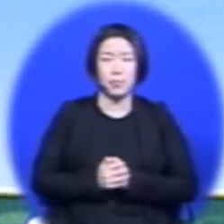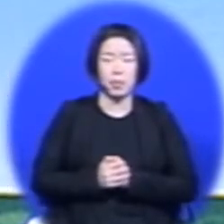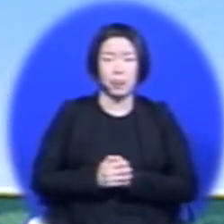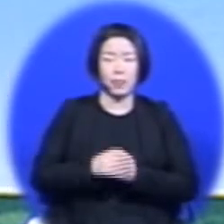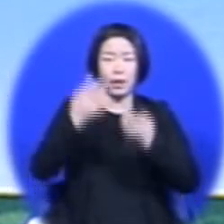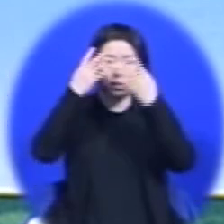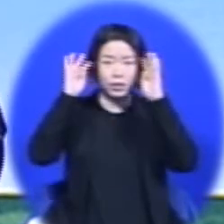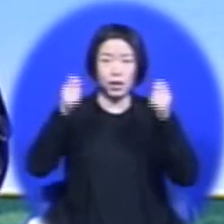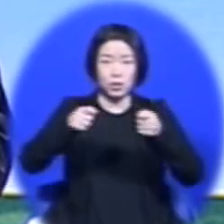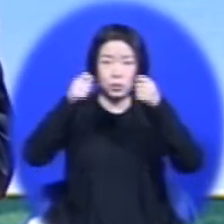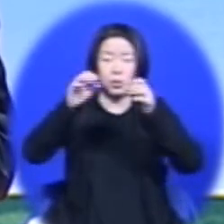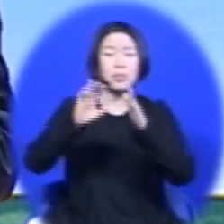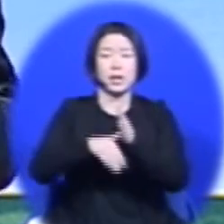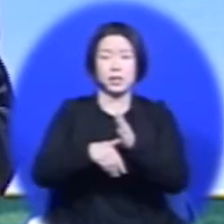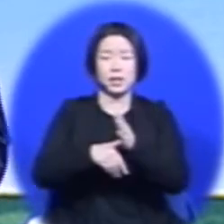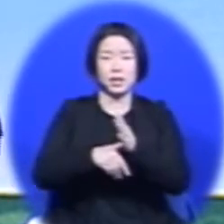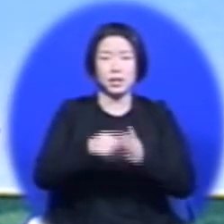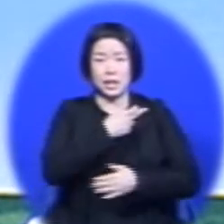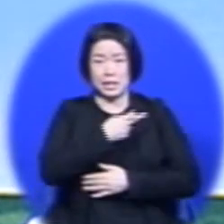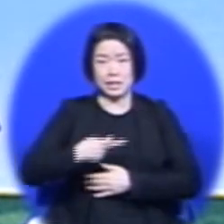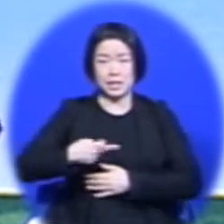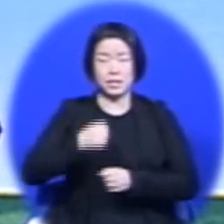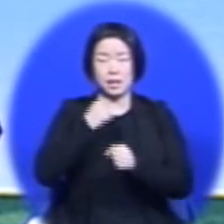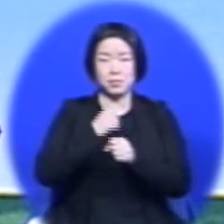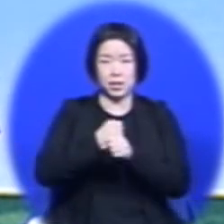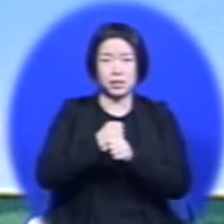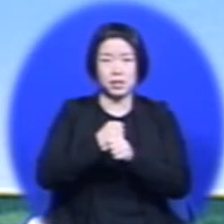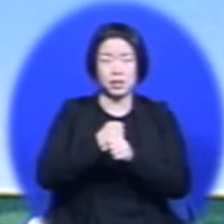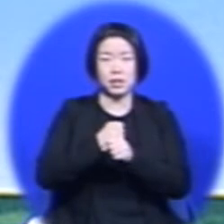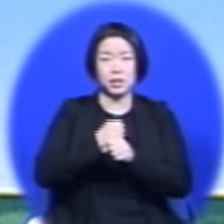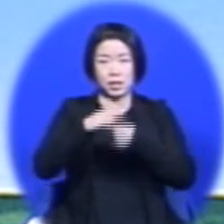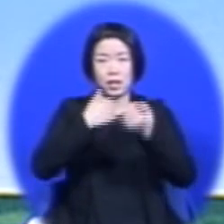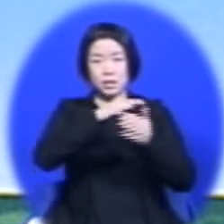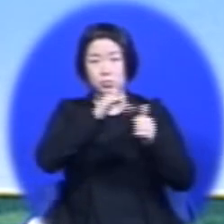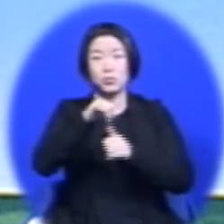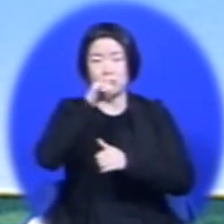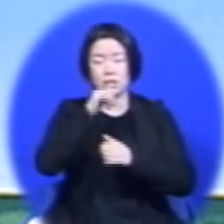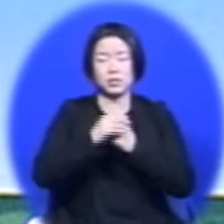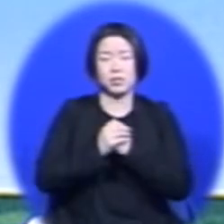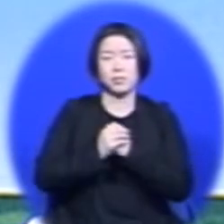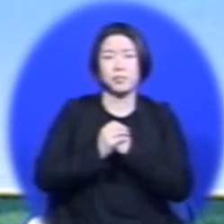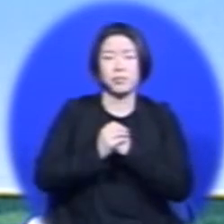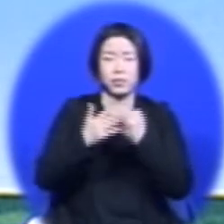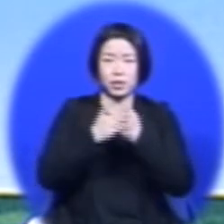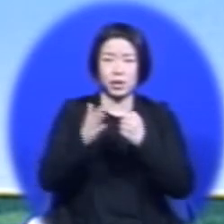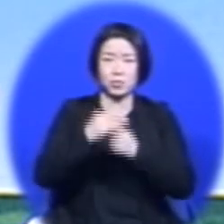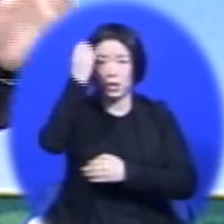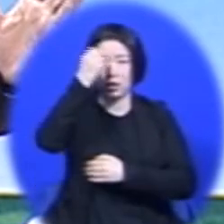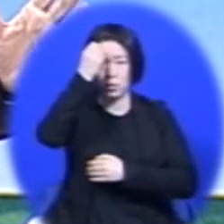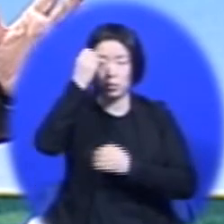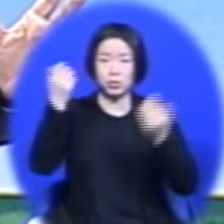대학을 졸업할 때 그는 제자 삼는 사역에 대한 소명이 있었습니다. 그래서